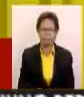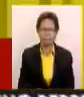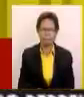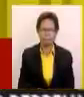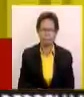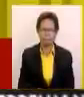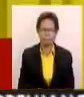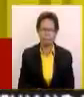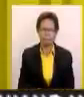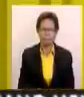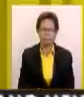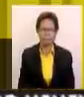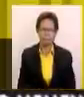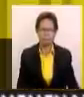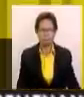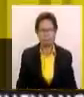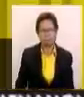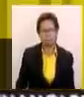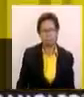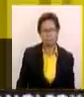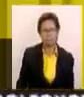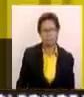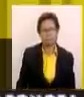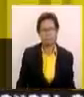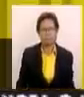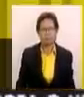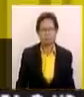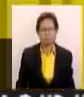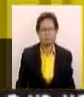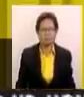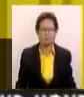Para pemimpin yang mengasaskan negara merdeka ini